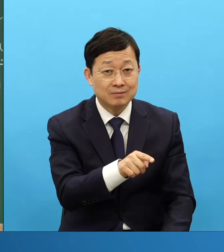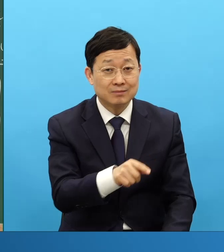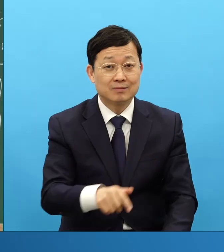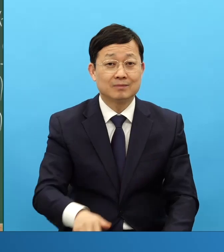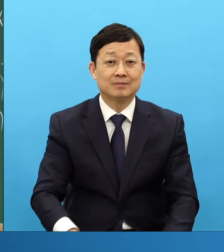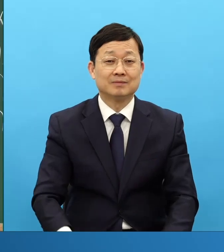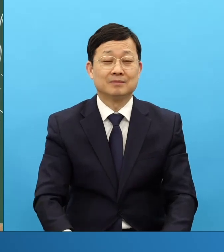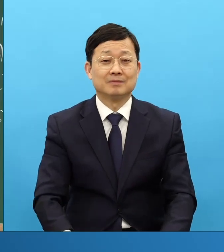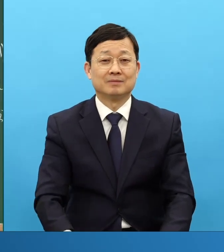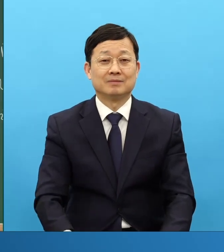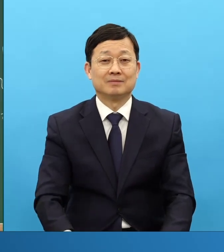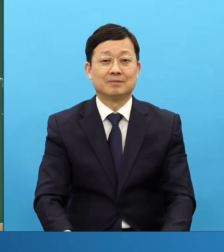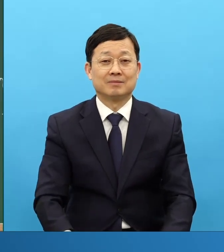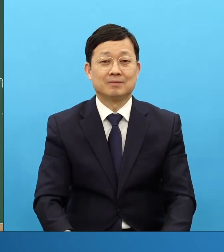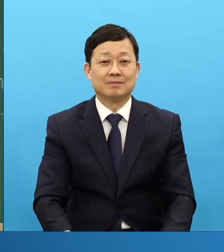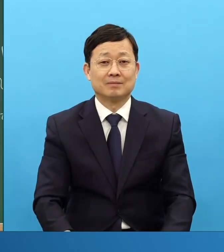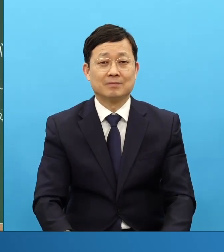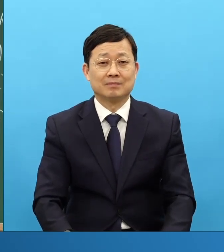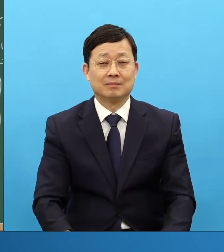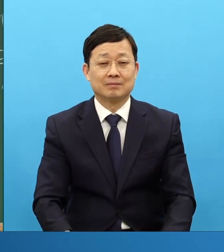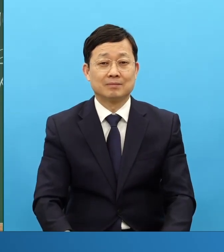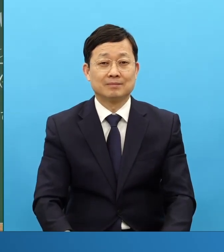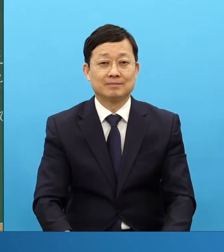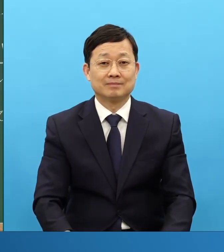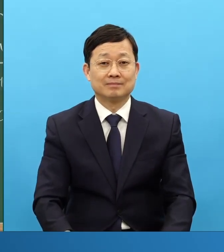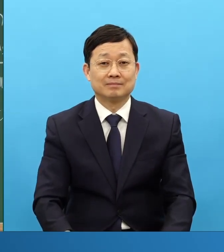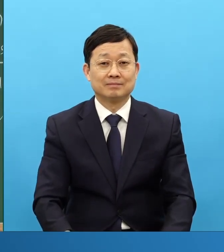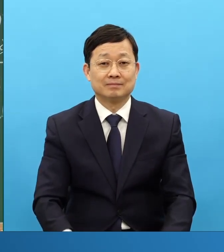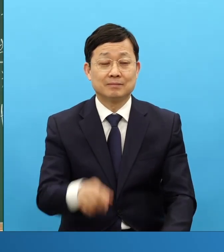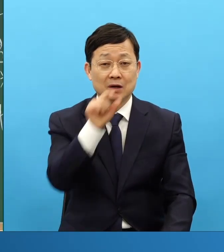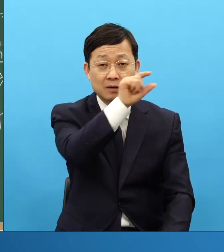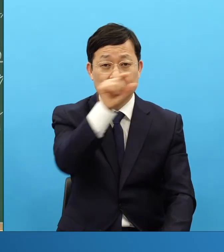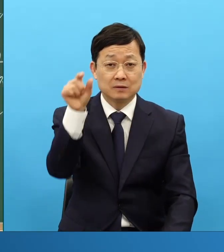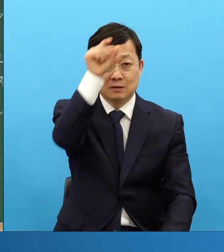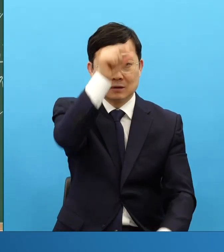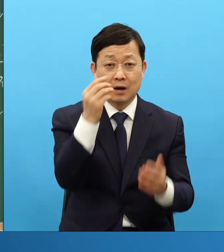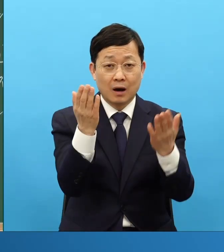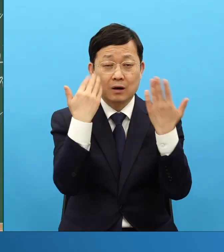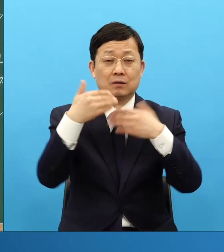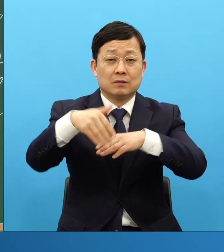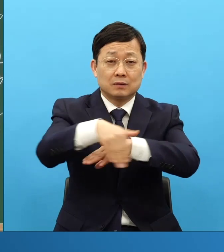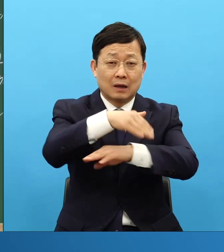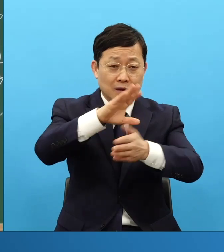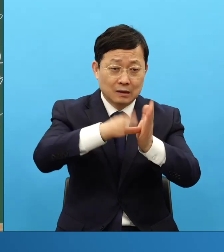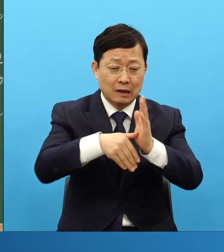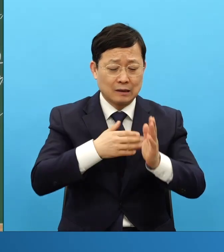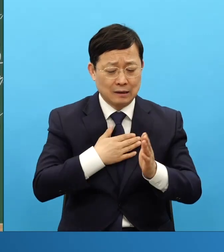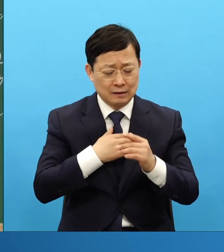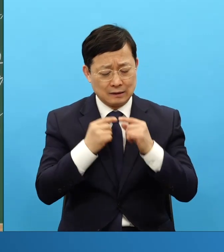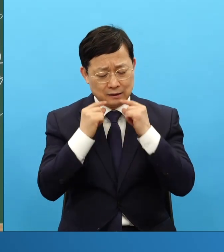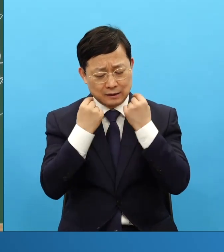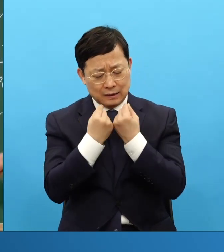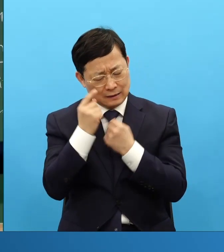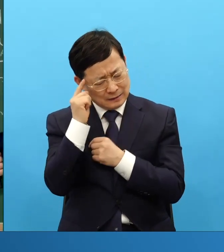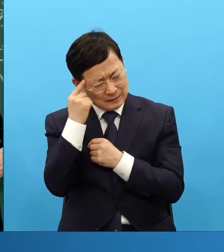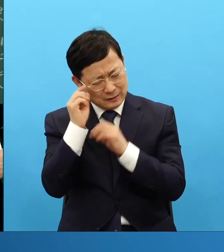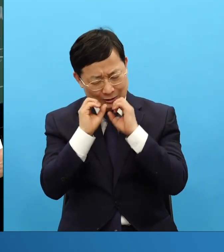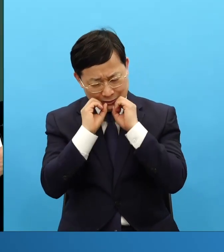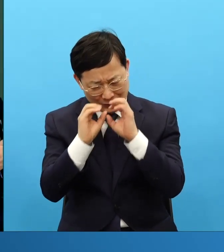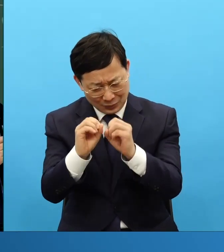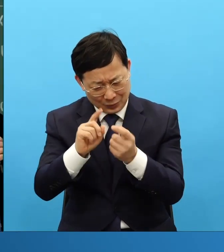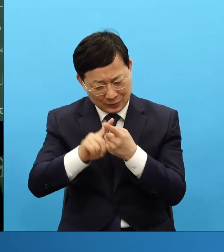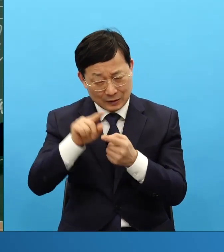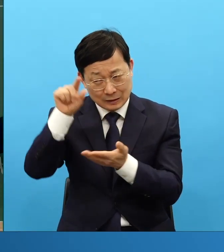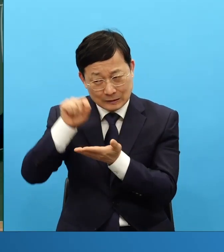even got good grades and were better looking than 그 me. 너무 쉬운 게 신학교 다니면서 전도만 계속 편집을 But 했어요. for me, it was really easy because